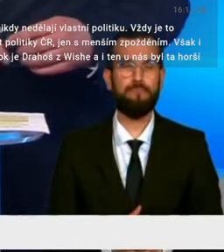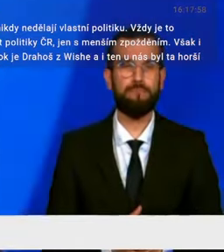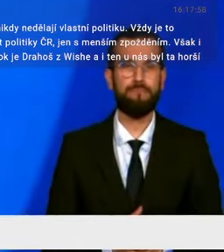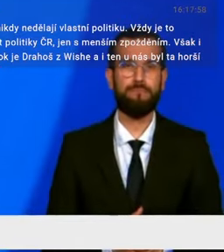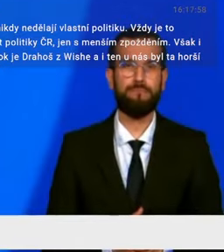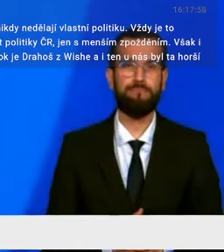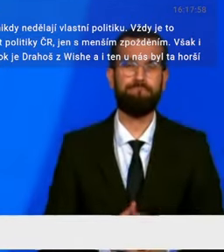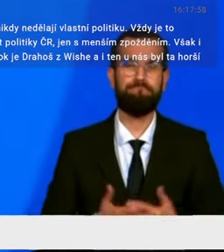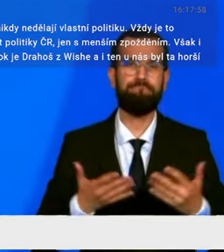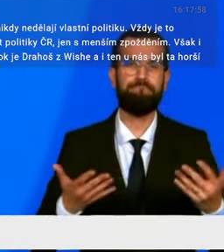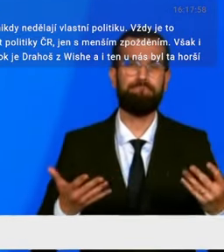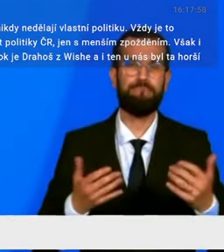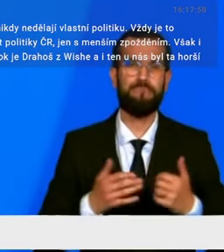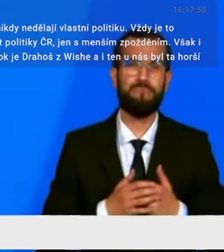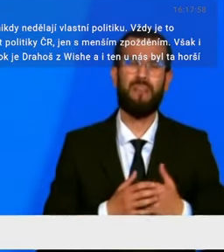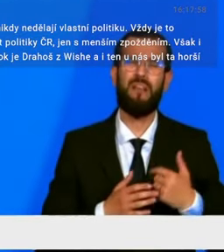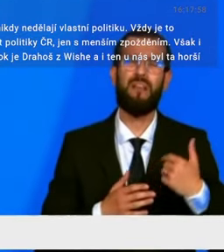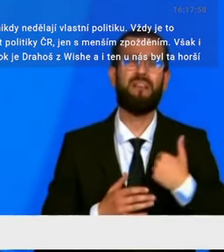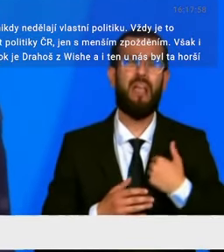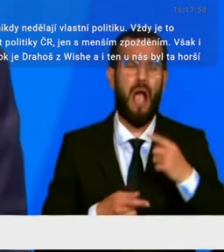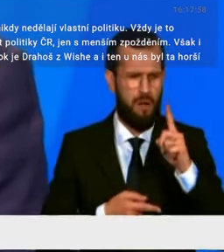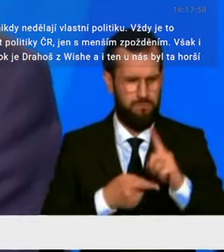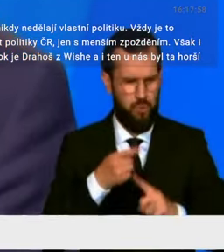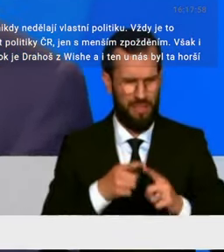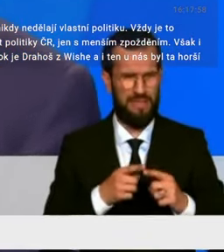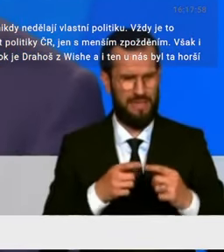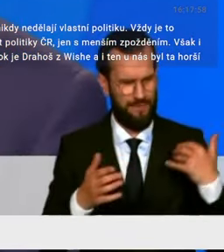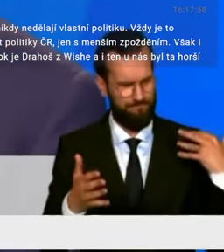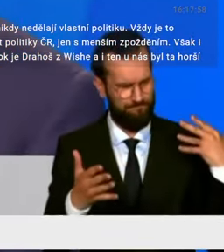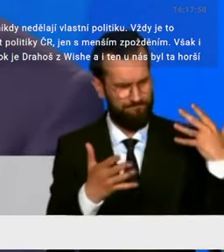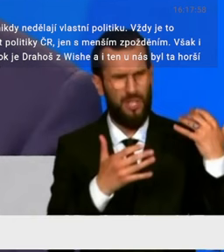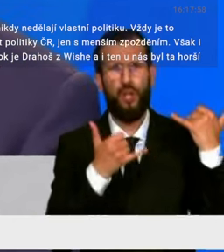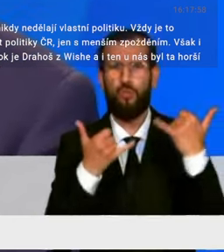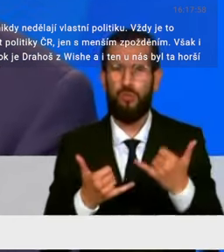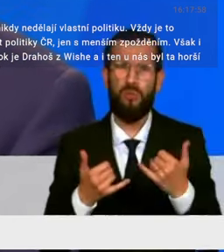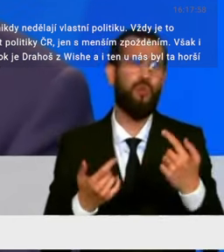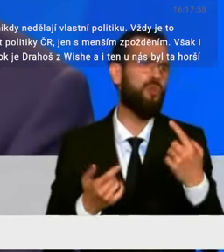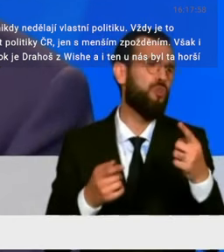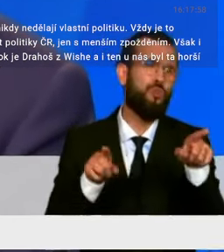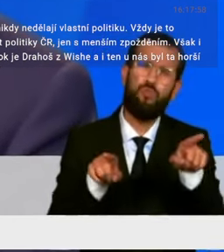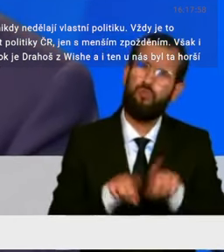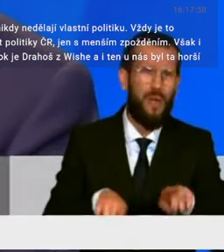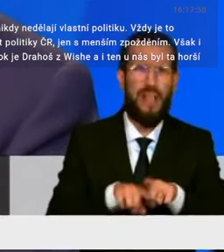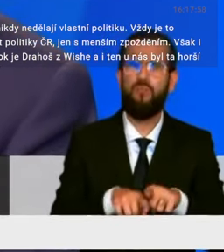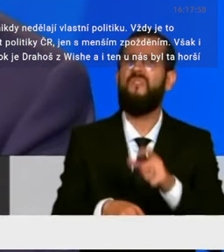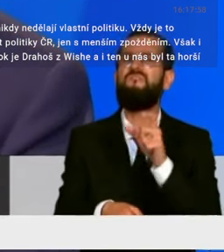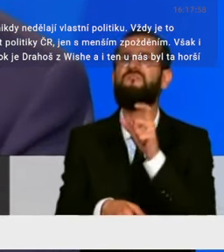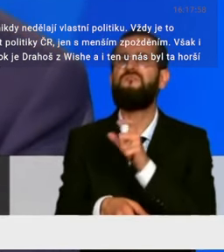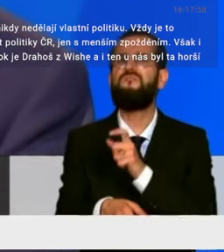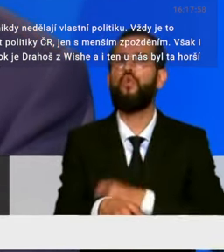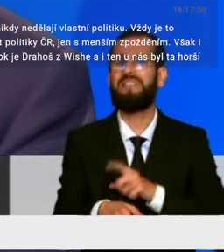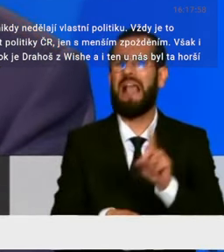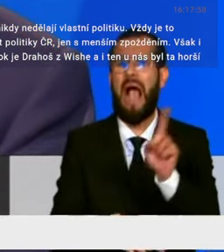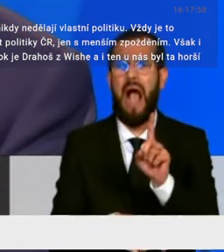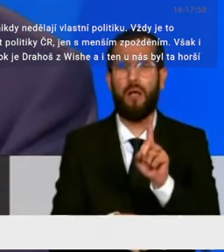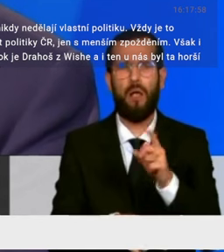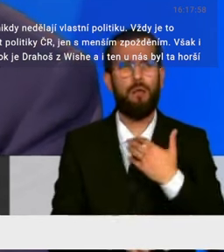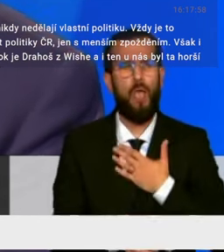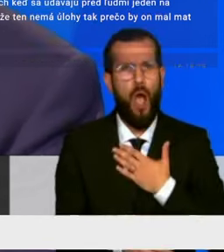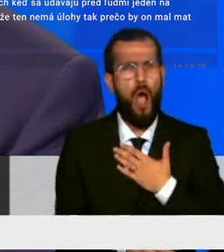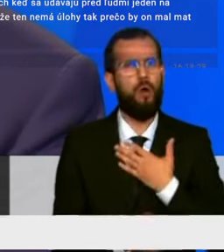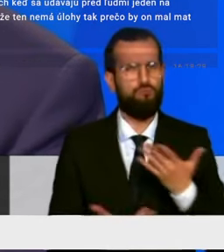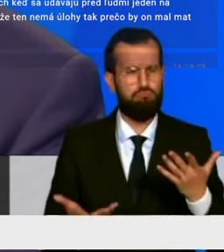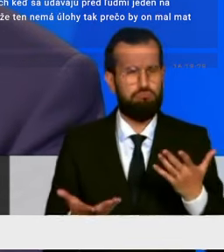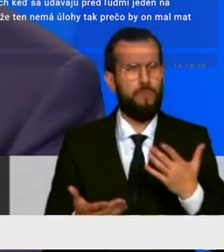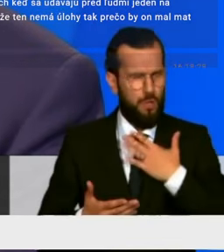viete ja som celý svoj politický život na hocijakej funkcii na ktorej som dostal tú česť lebo to je vždy česť eh stáť na